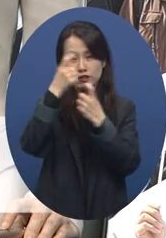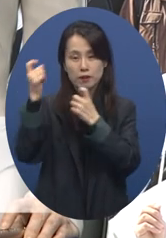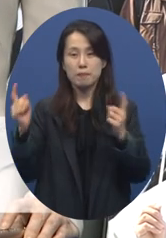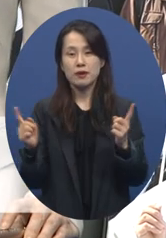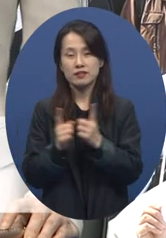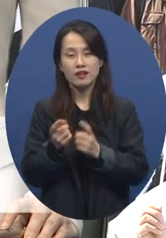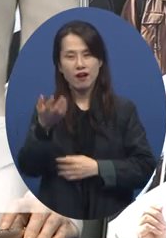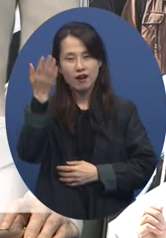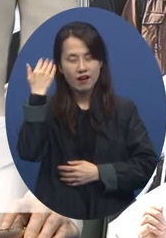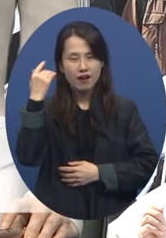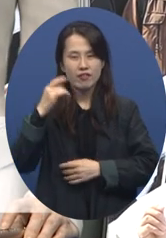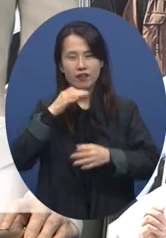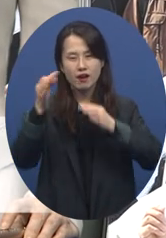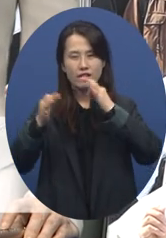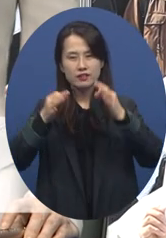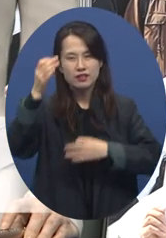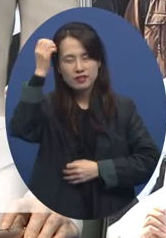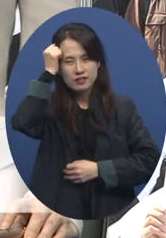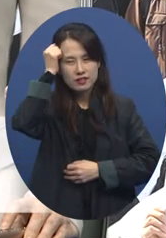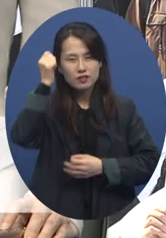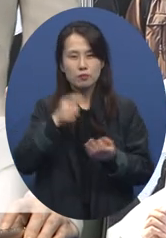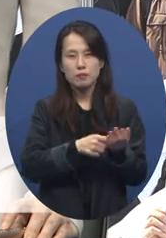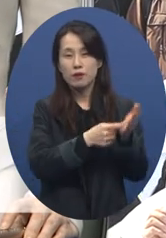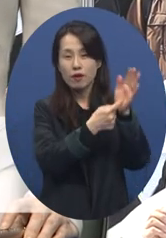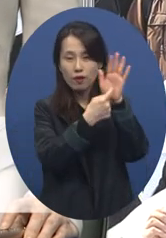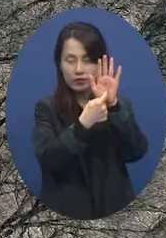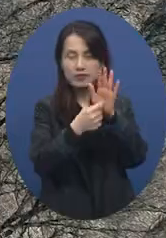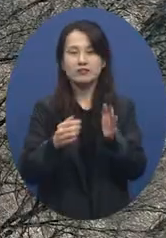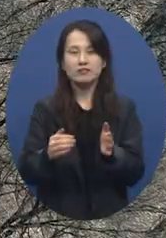열렸습니다. 최창순 기자가 현장 함께했습니다.